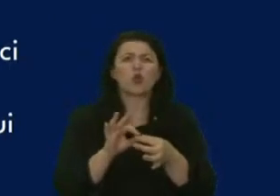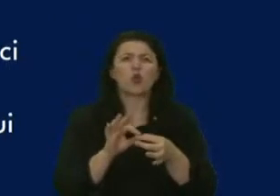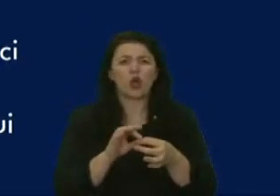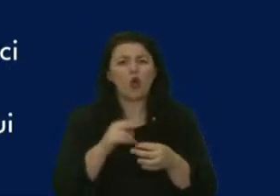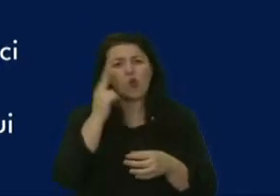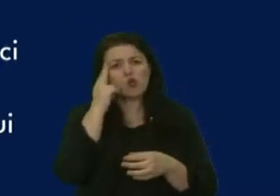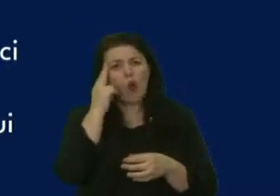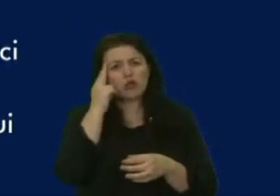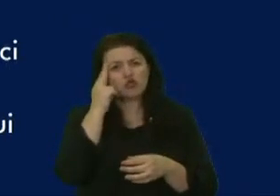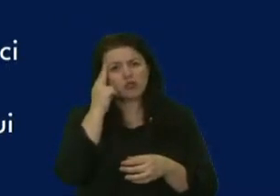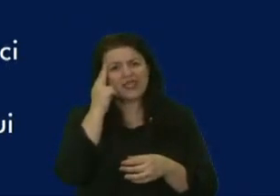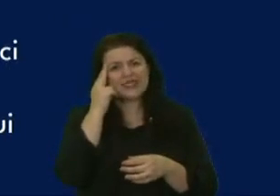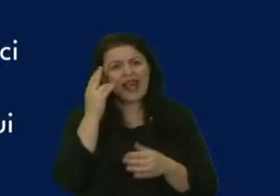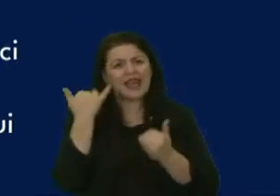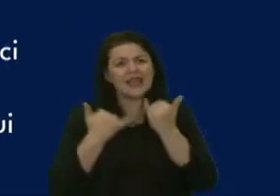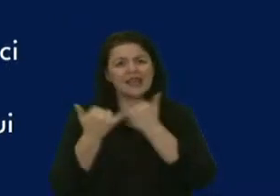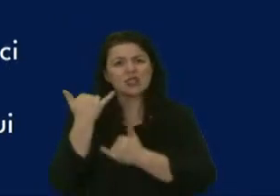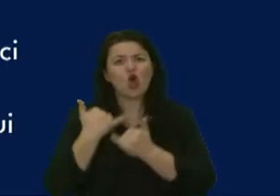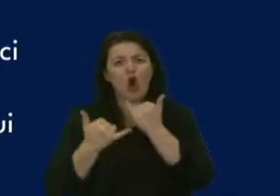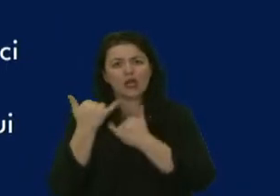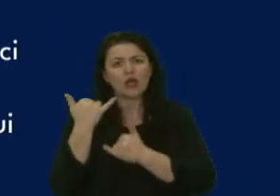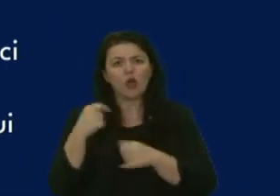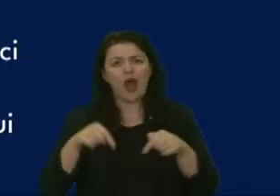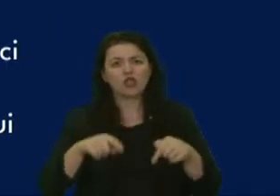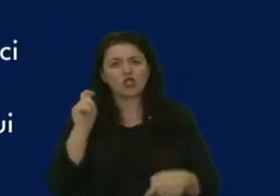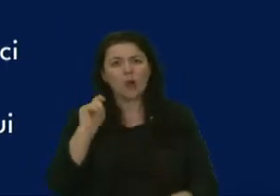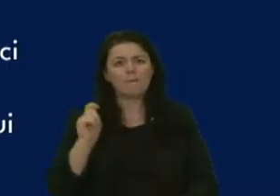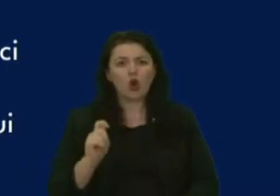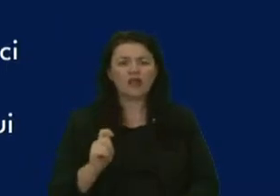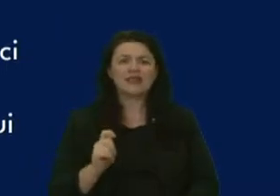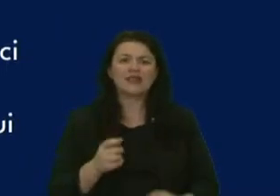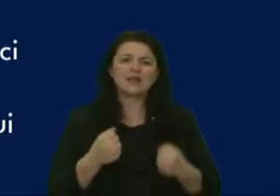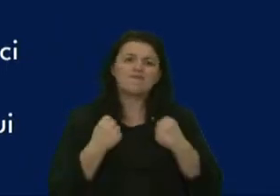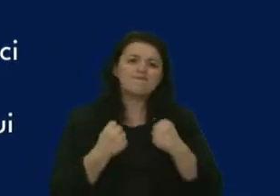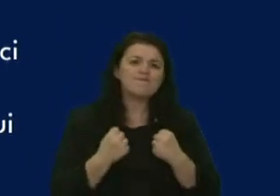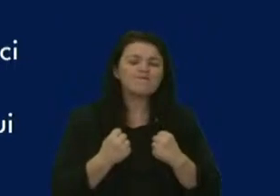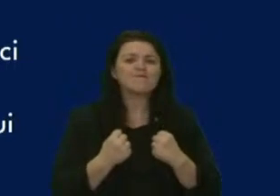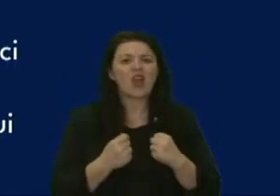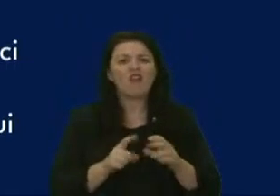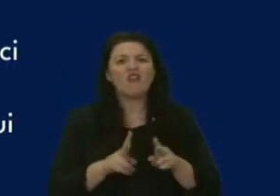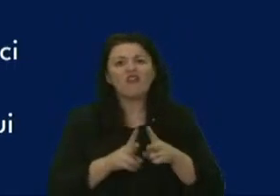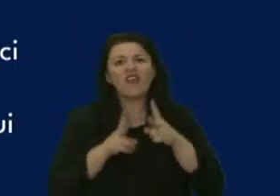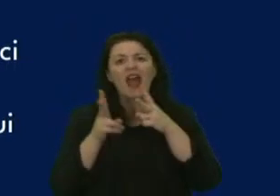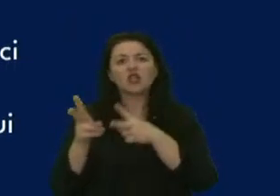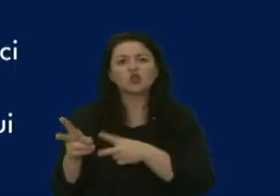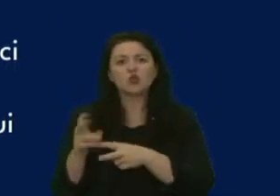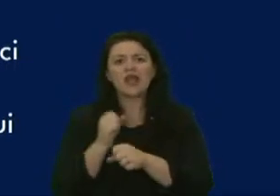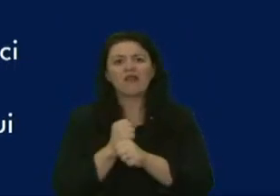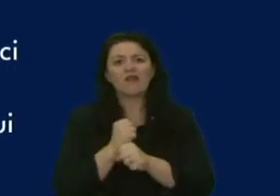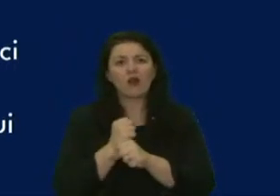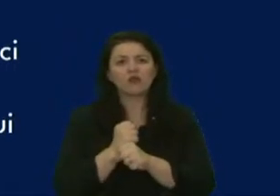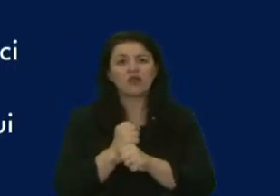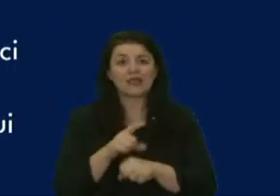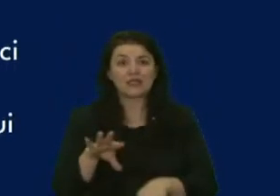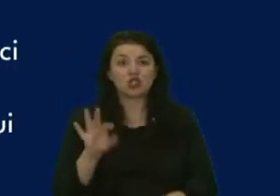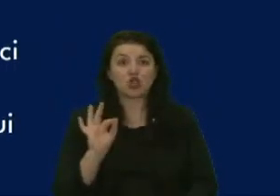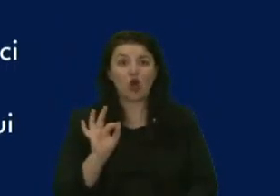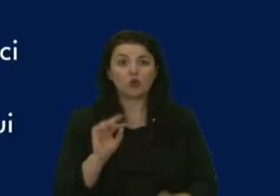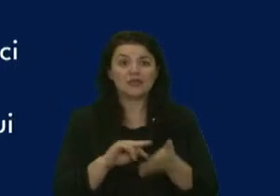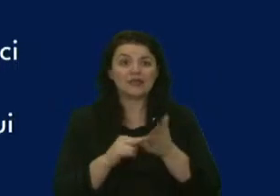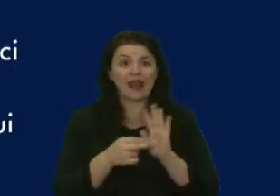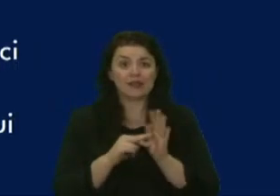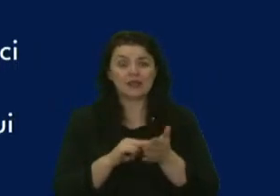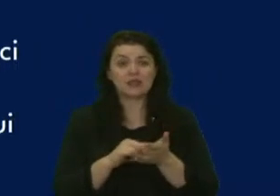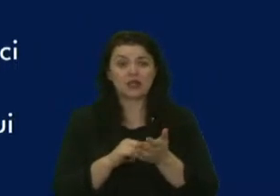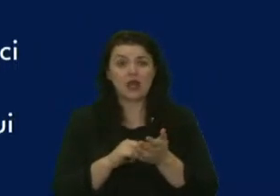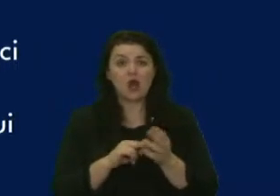cunoașteți istoricul Problem istoricul acestui proiect cu dificultățile legate de viaductele care trebuie să fie create pentru că sunt soluții tehnice care